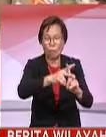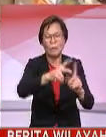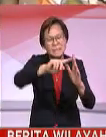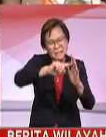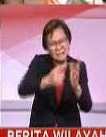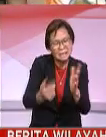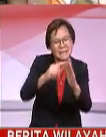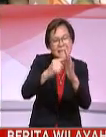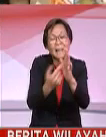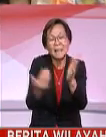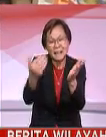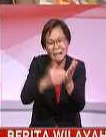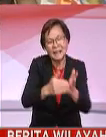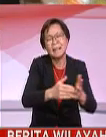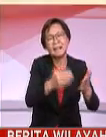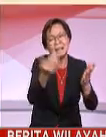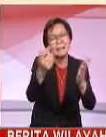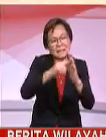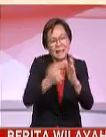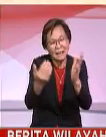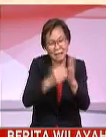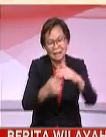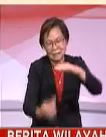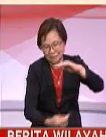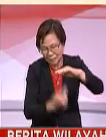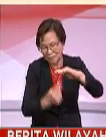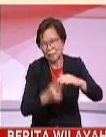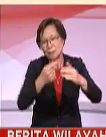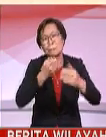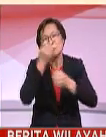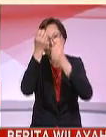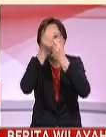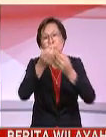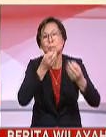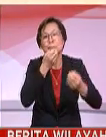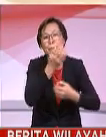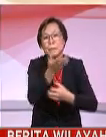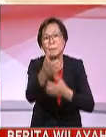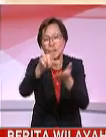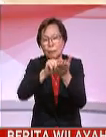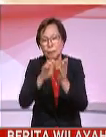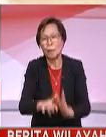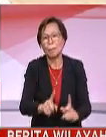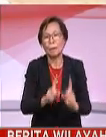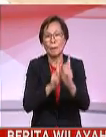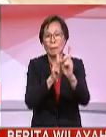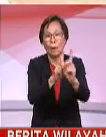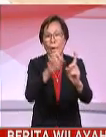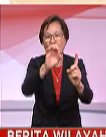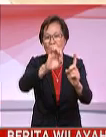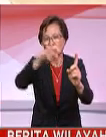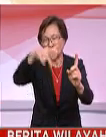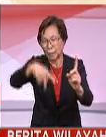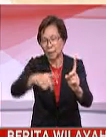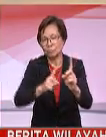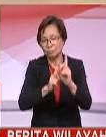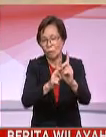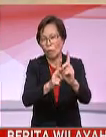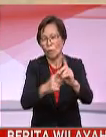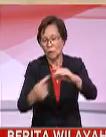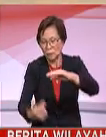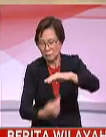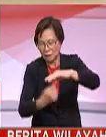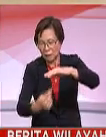semula premis berkenaan. Beliau memberitahu demikian kepada pemberita semasa lawatan pematuhan prosedur operasi standard SOP